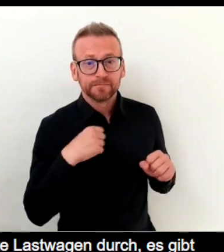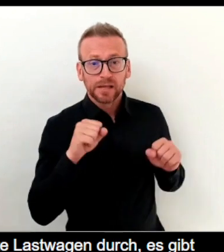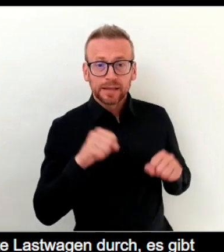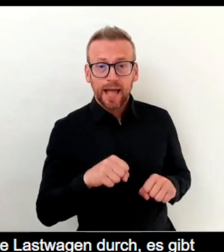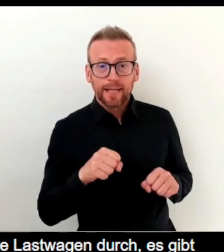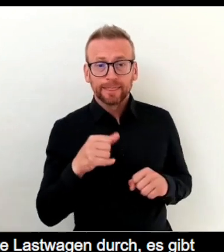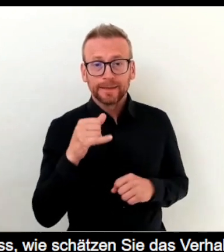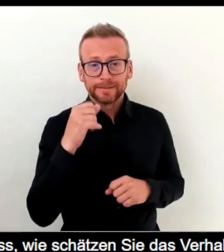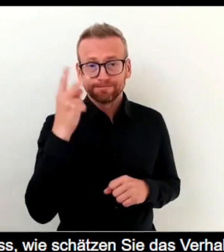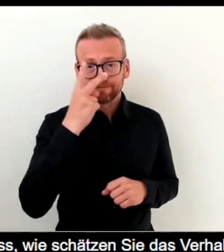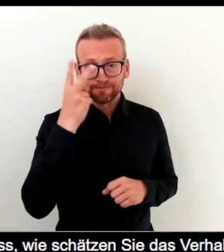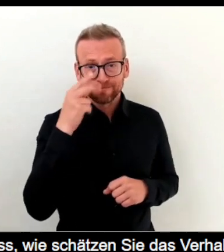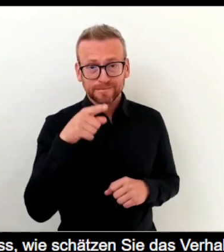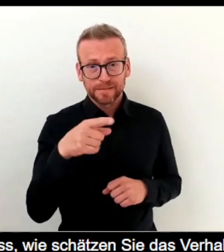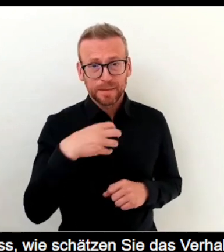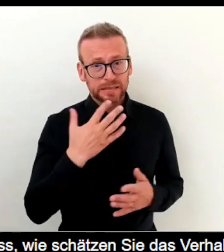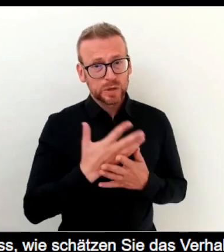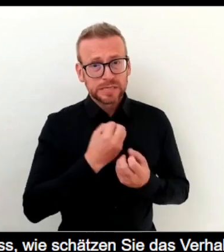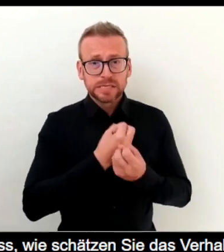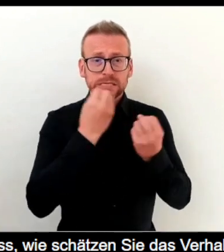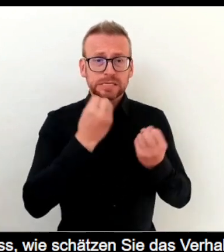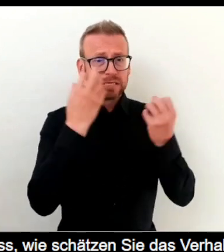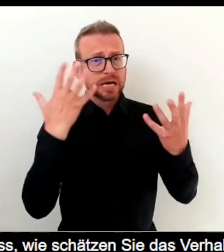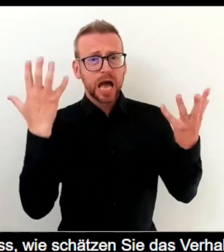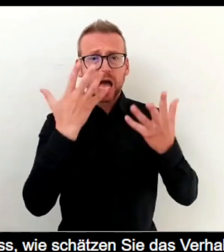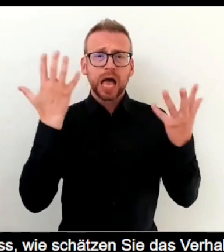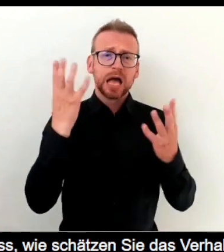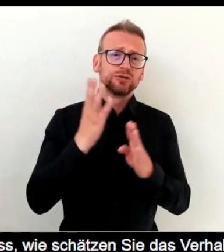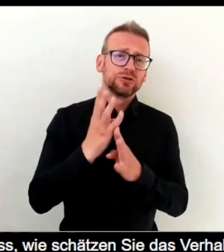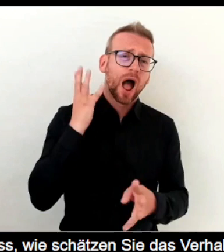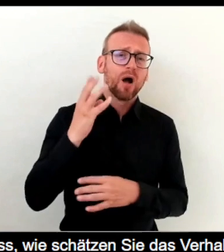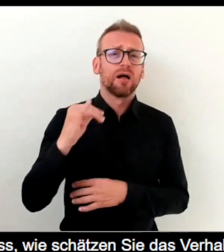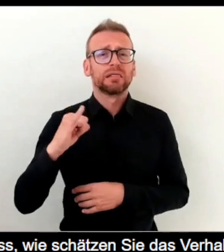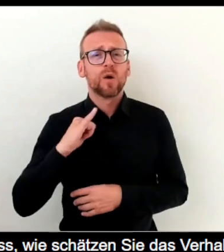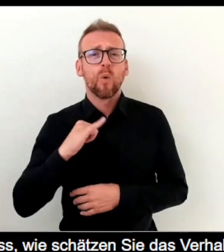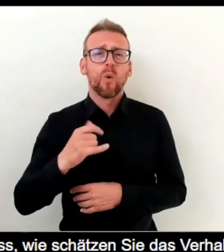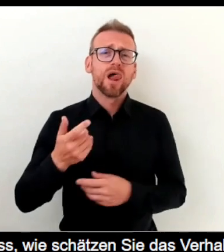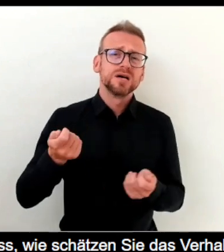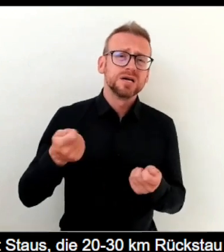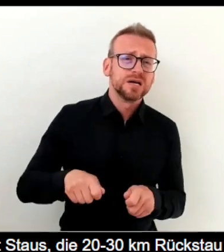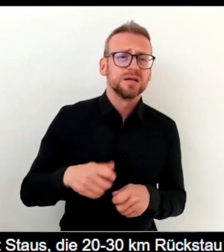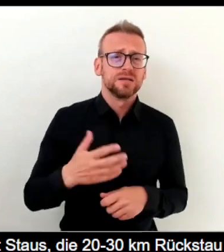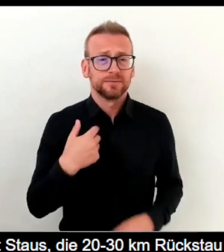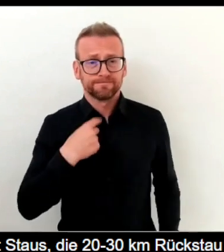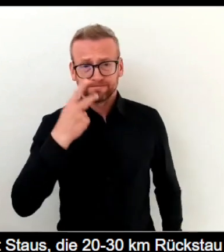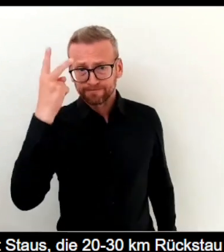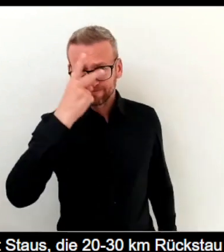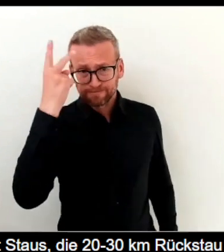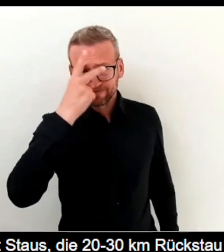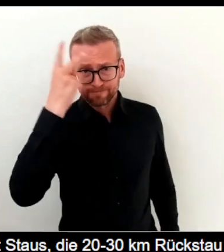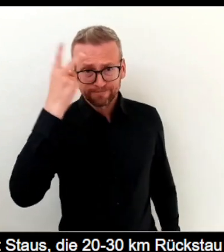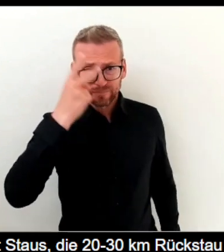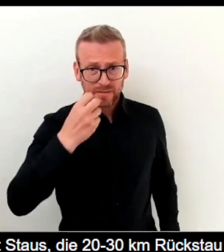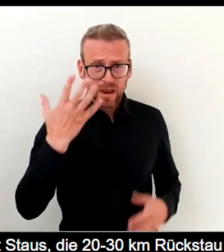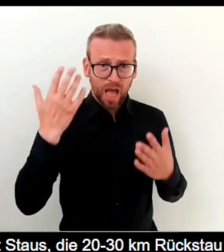vertraulich Gespräche geführt, um eine Lösung zu dritt, die Kommission mit den drei Mitgliedstaaten zu finden. Das heißt,